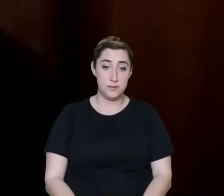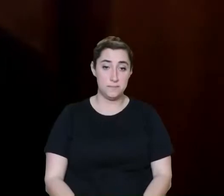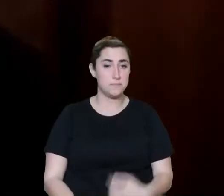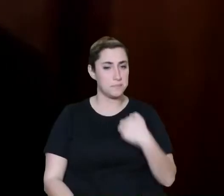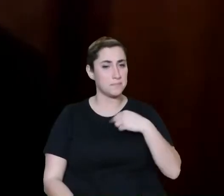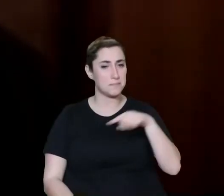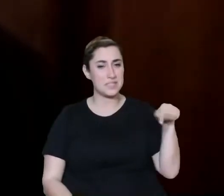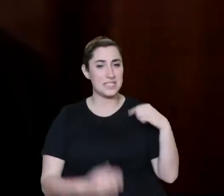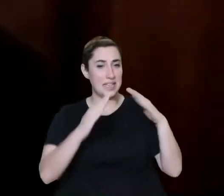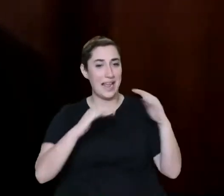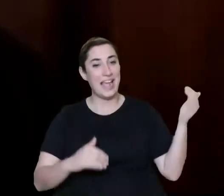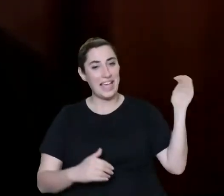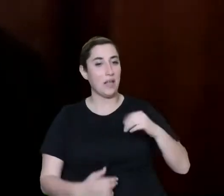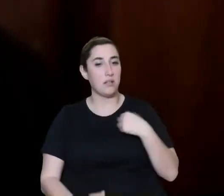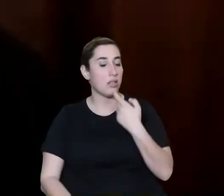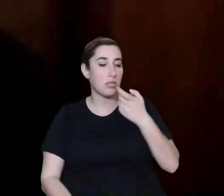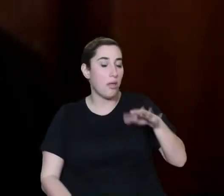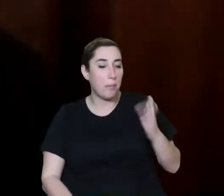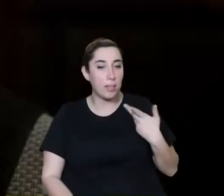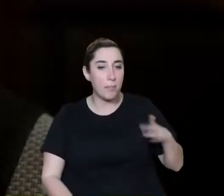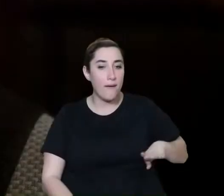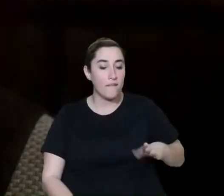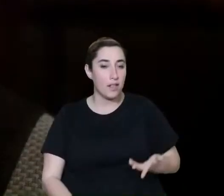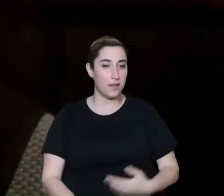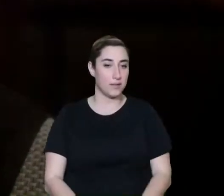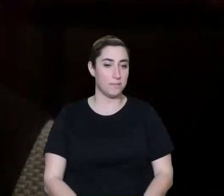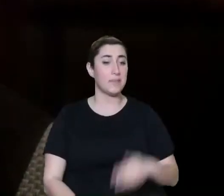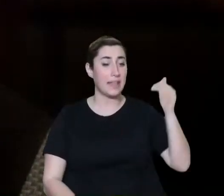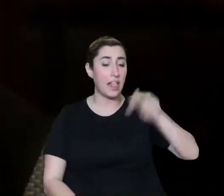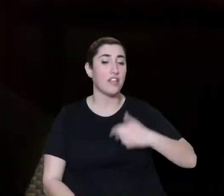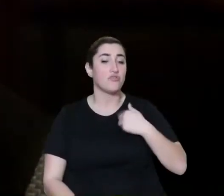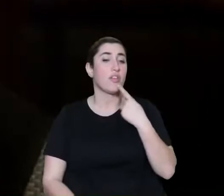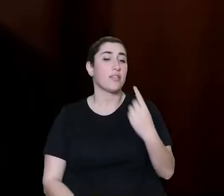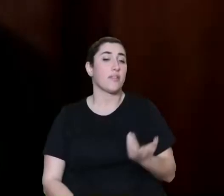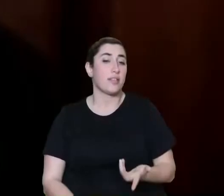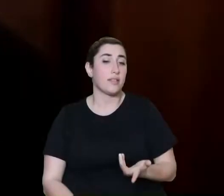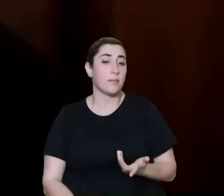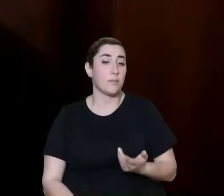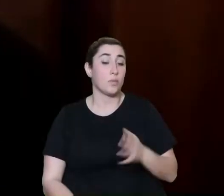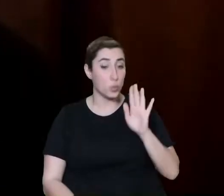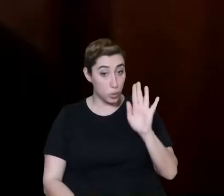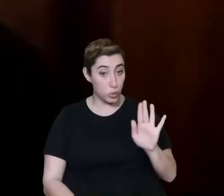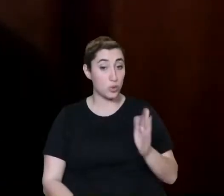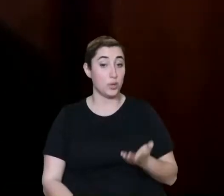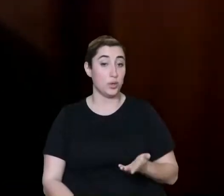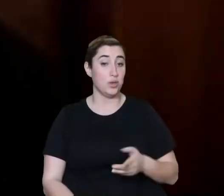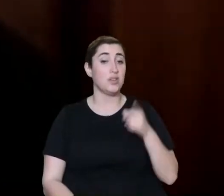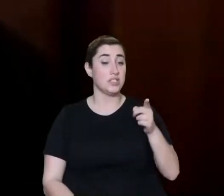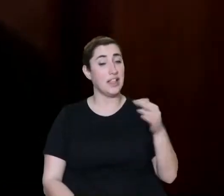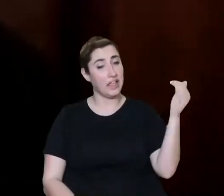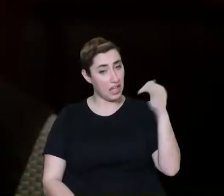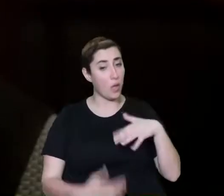Biz dergâha döner demedik ki evlat. Döner dedik. Dur hele. Sen